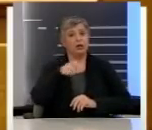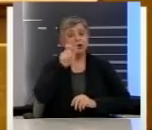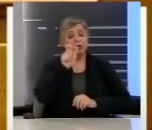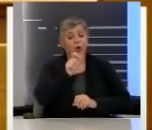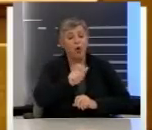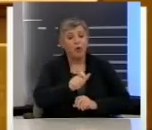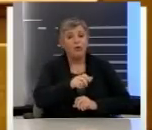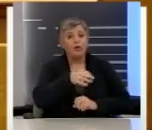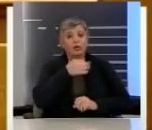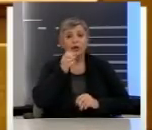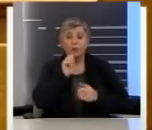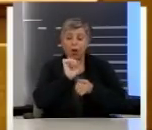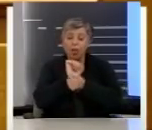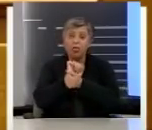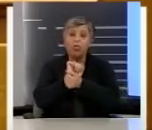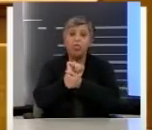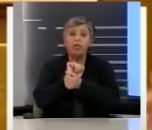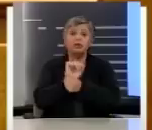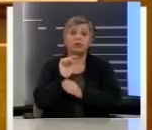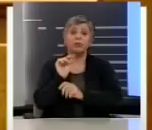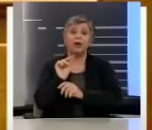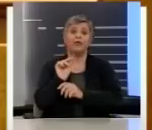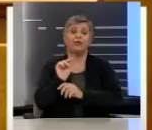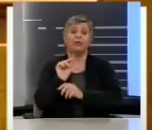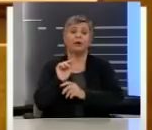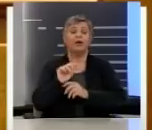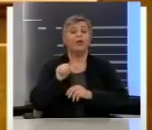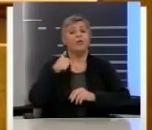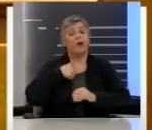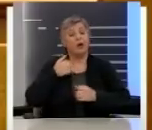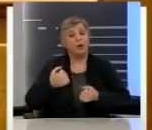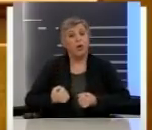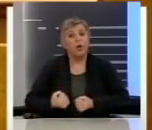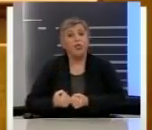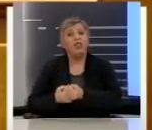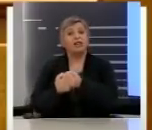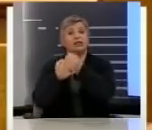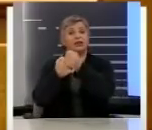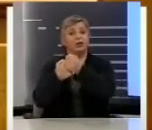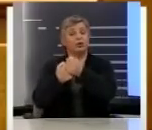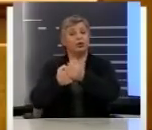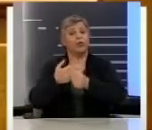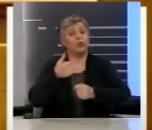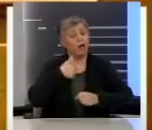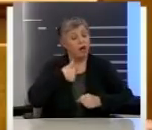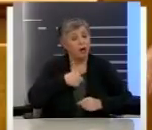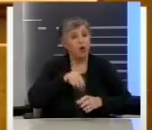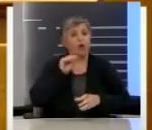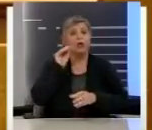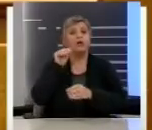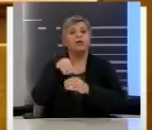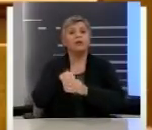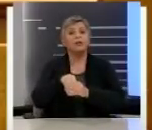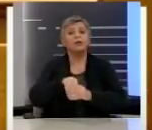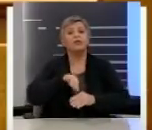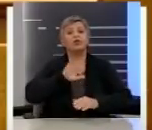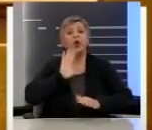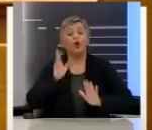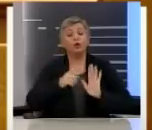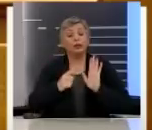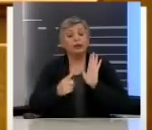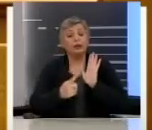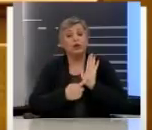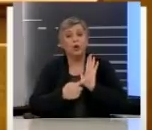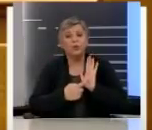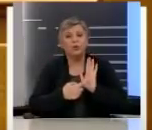το κόμμα σας, ότι θα στηρίξει και θα ψηφίσει επί της αρχής την νομοθετική πρωτοβουλία της